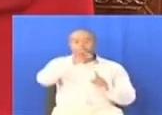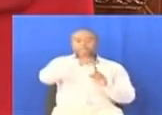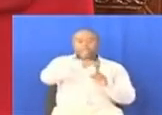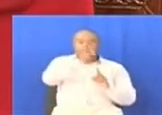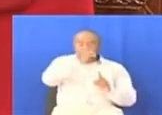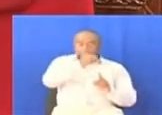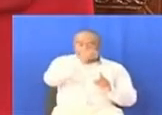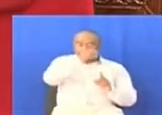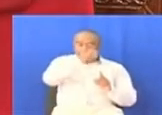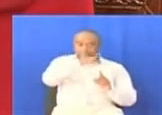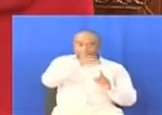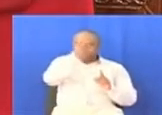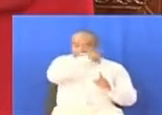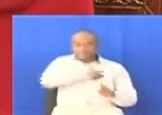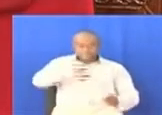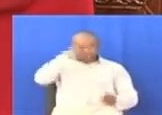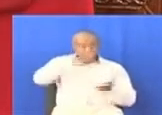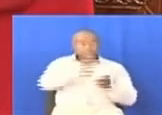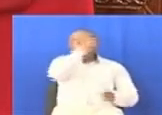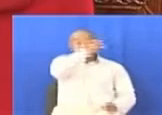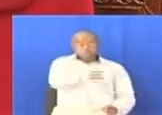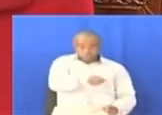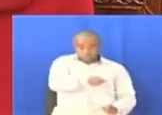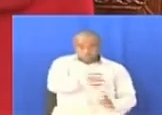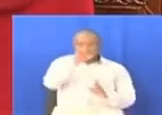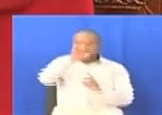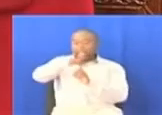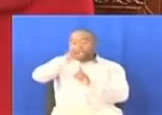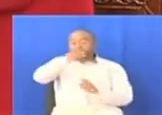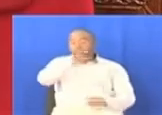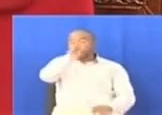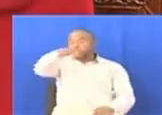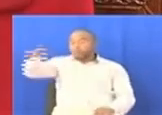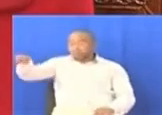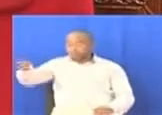anachaguliwa na watu kwa ajili ya watu.